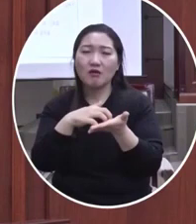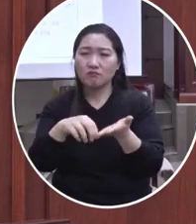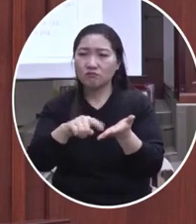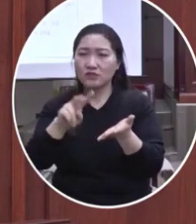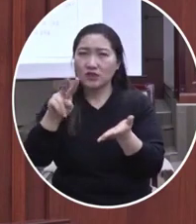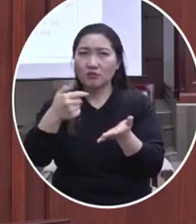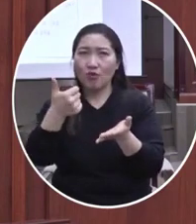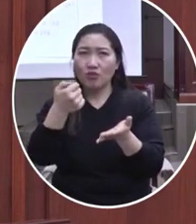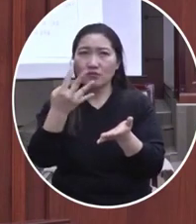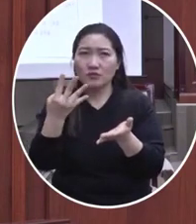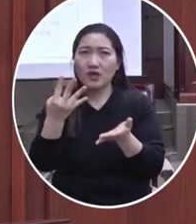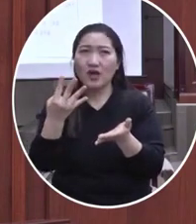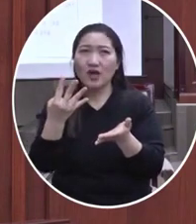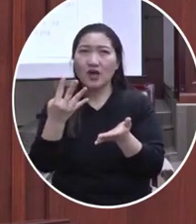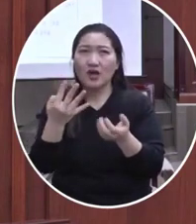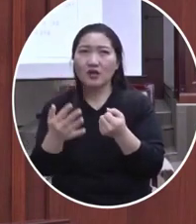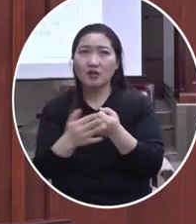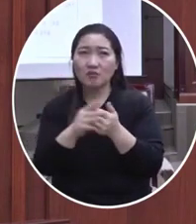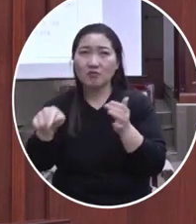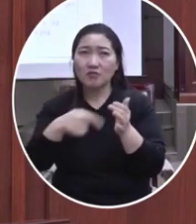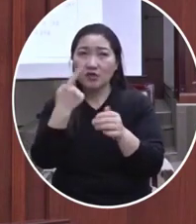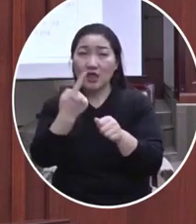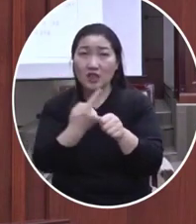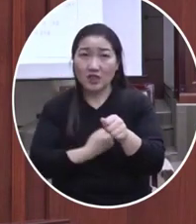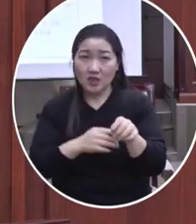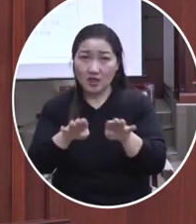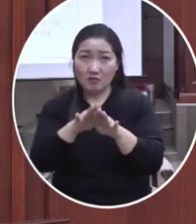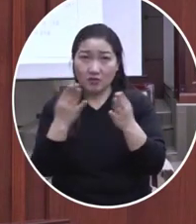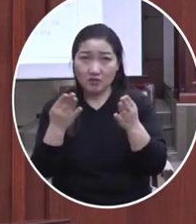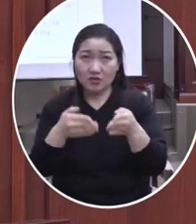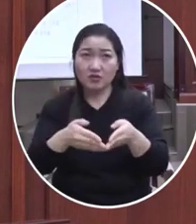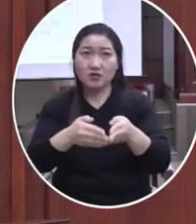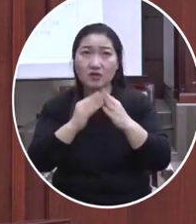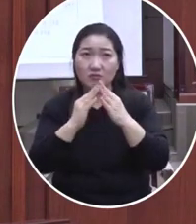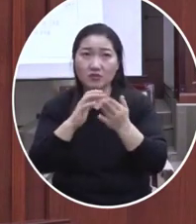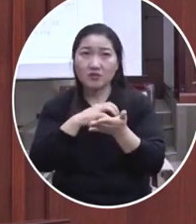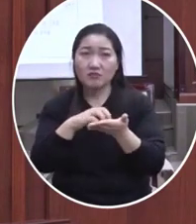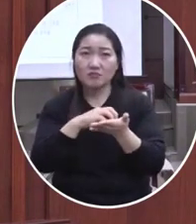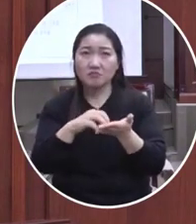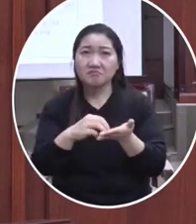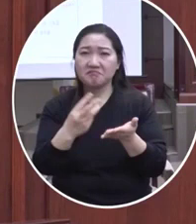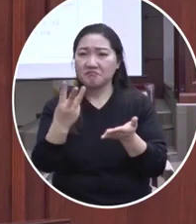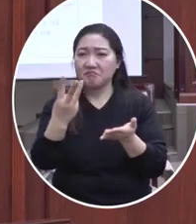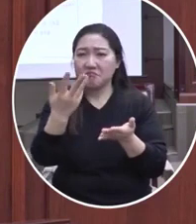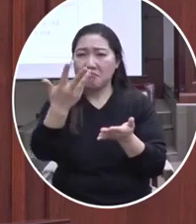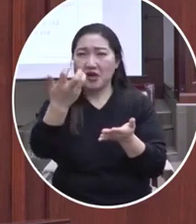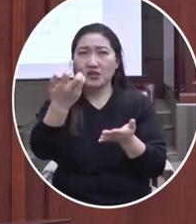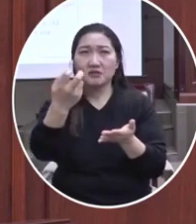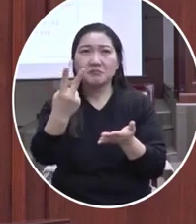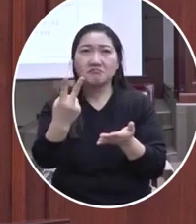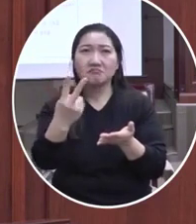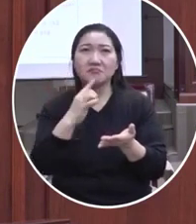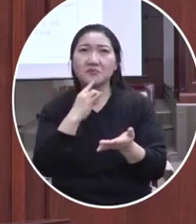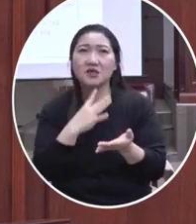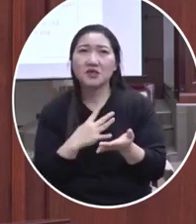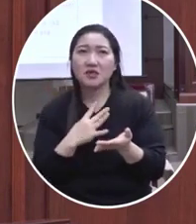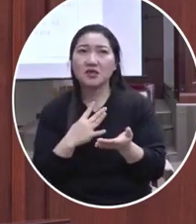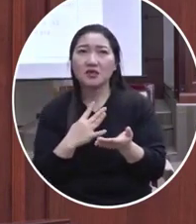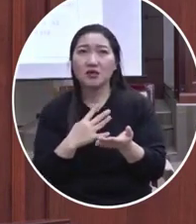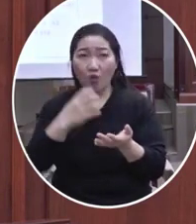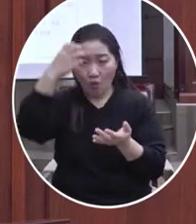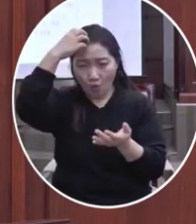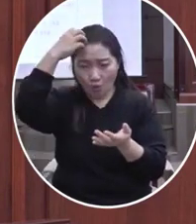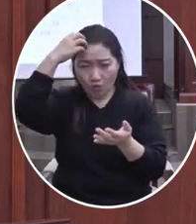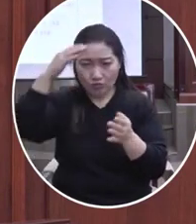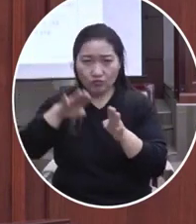254개 단지에 이릅니다 이중에서 자동 개 장치가 설치된 아파트는 82개 단지에 불과했습니다